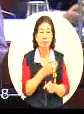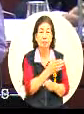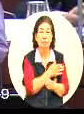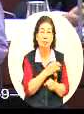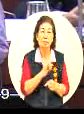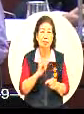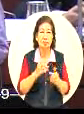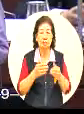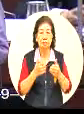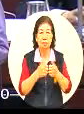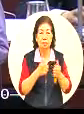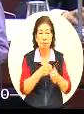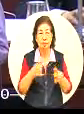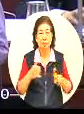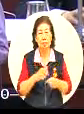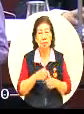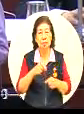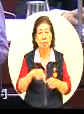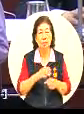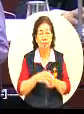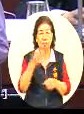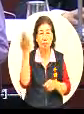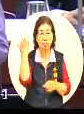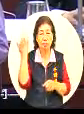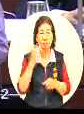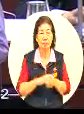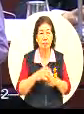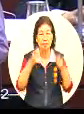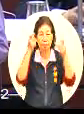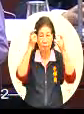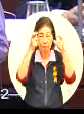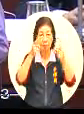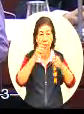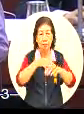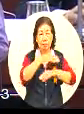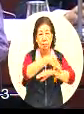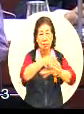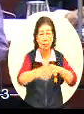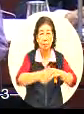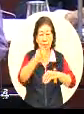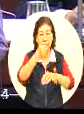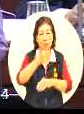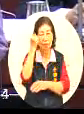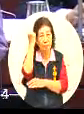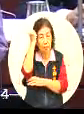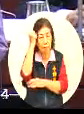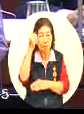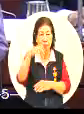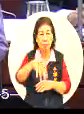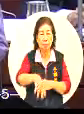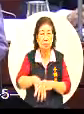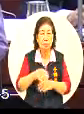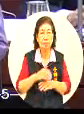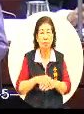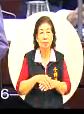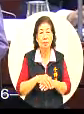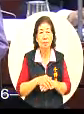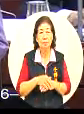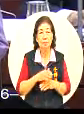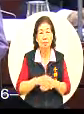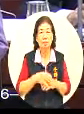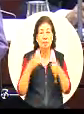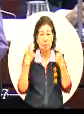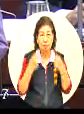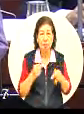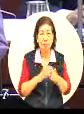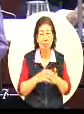吼、哦，咱过去高雄的官长的官邸吼、哦，本来高雄市政府